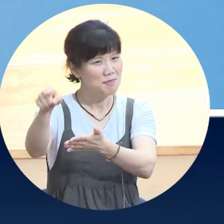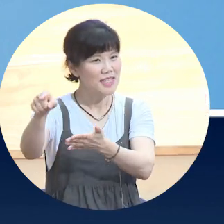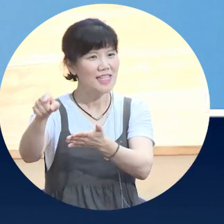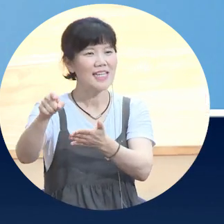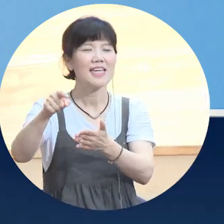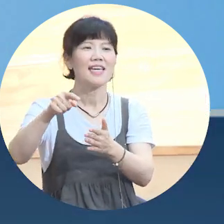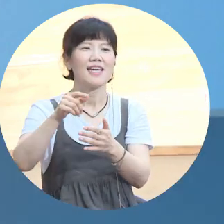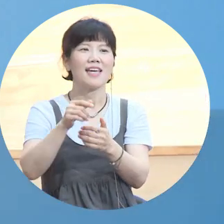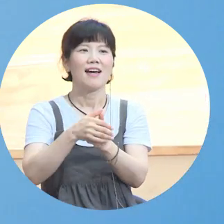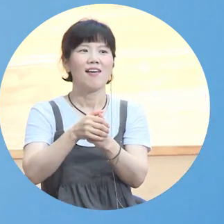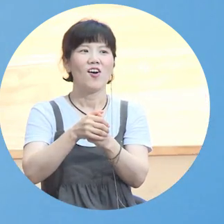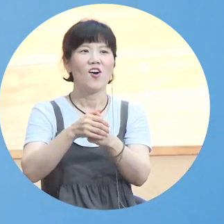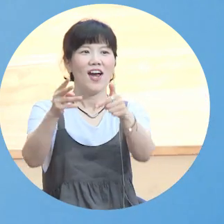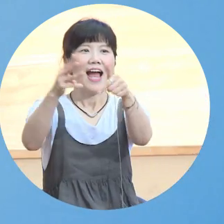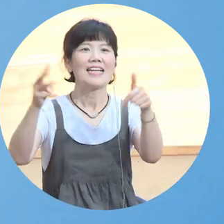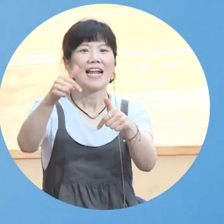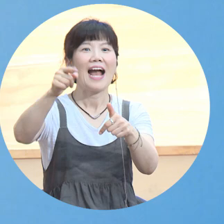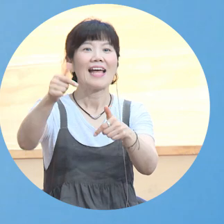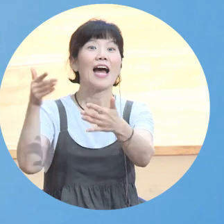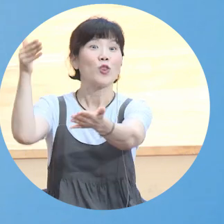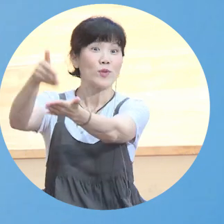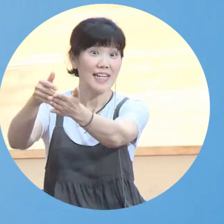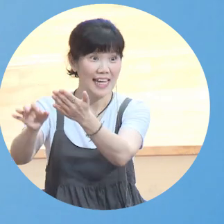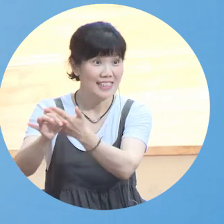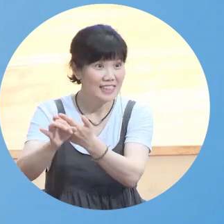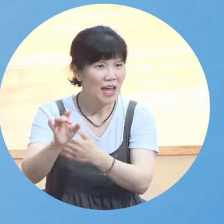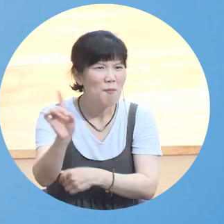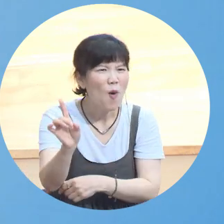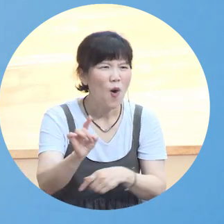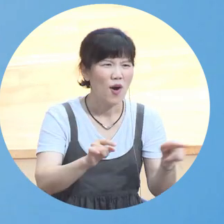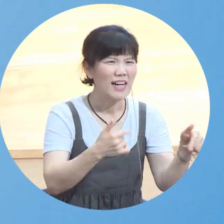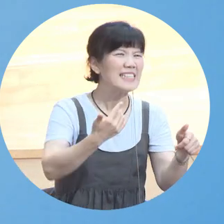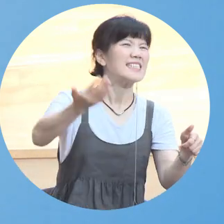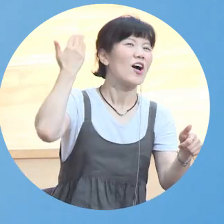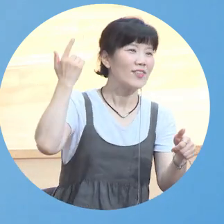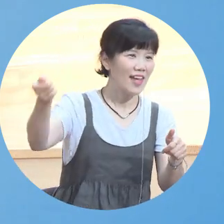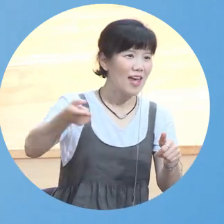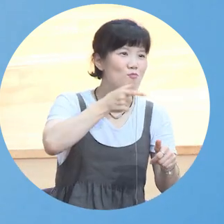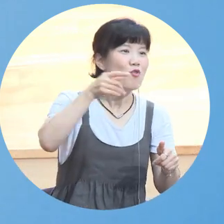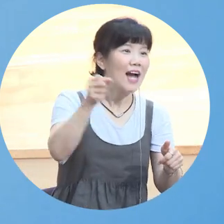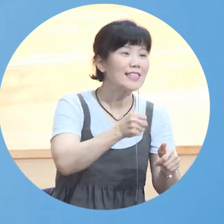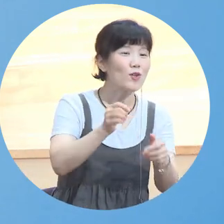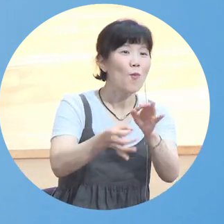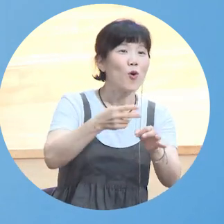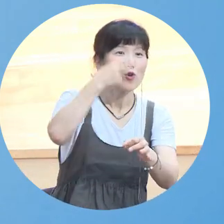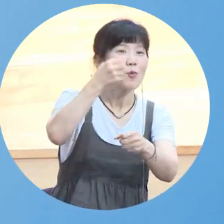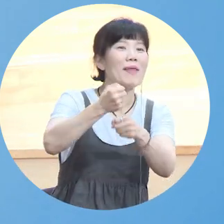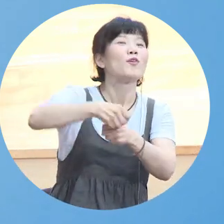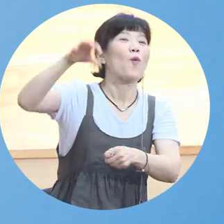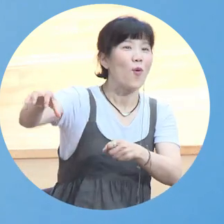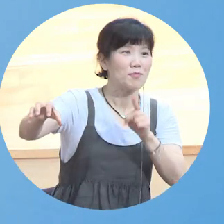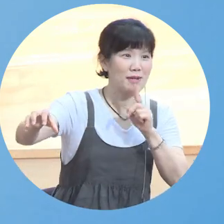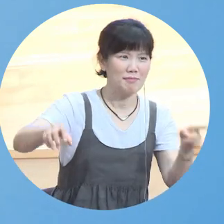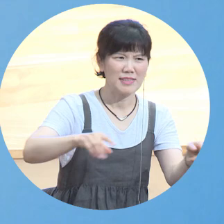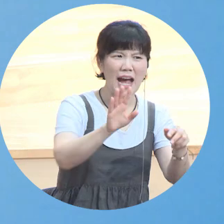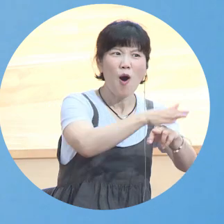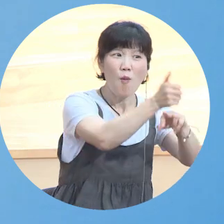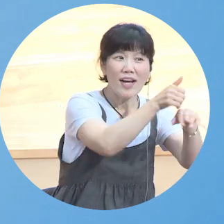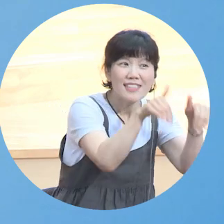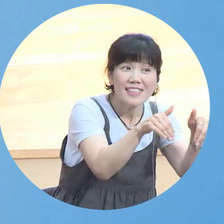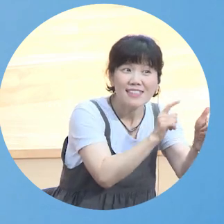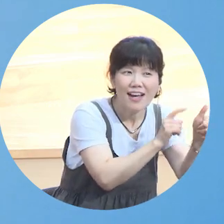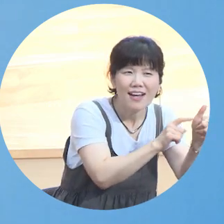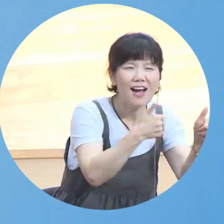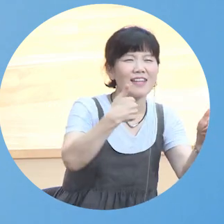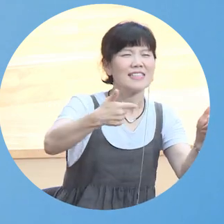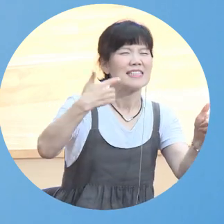속엔 처음에 물로 포도주를 만드신 것이다 음원 얘기에요 왕의 신하가 예수님이 갈릴리 가나에서